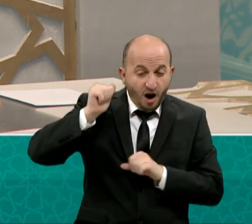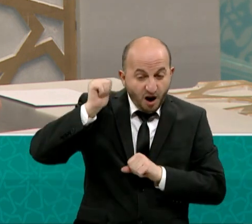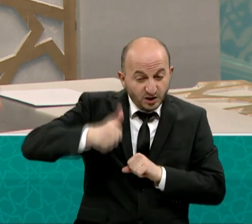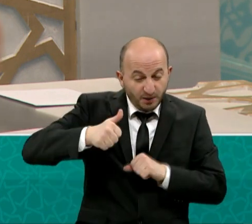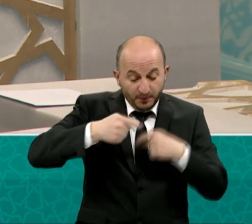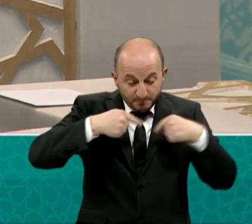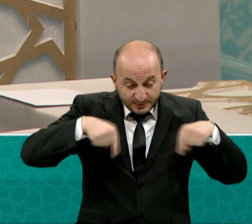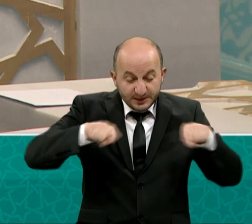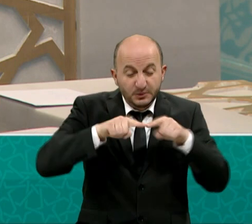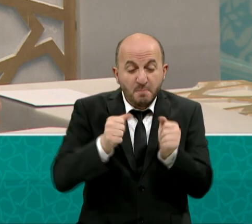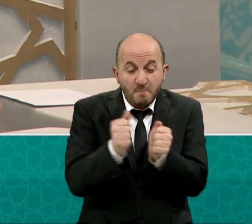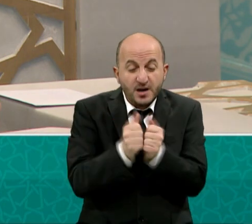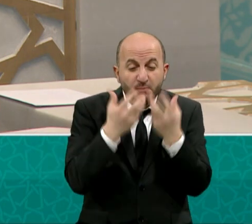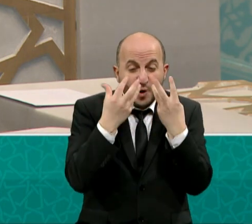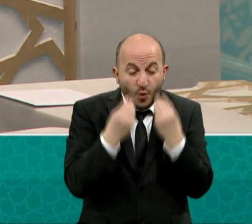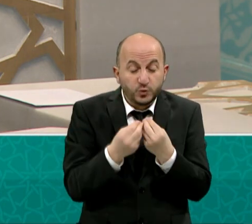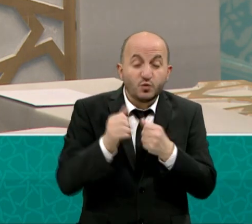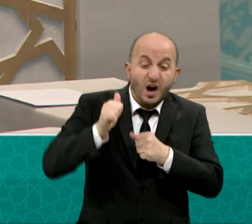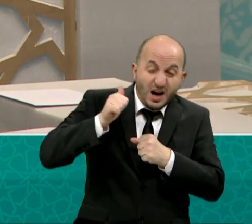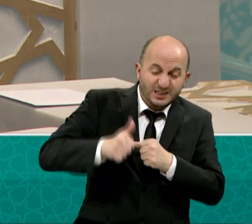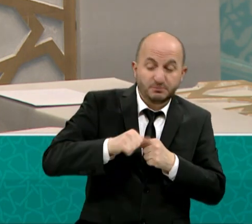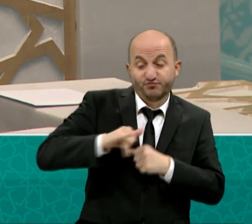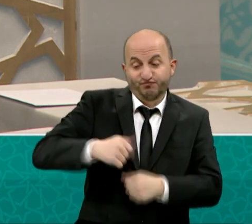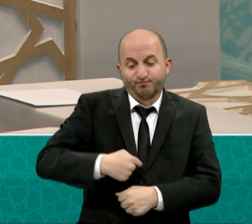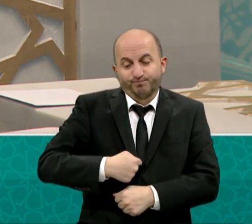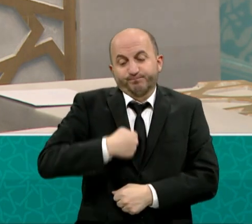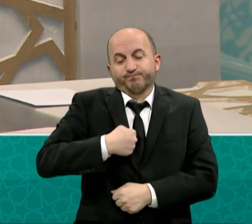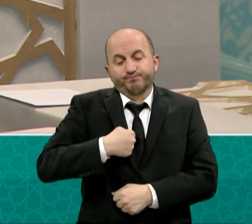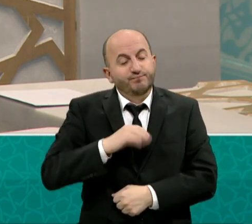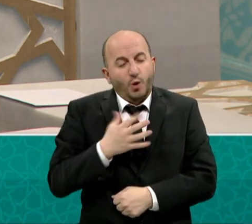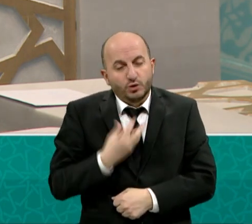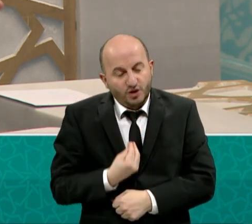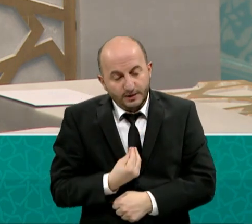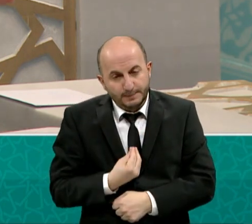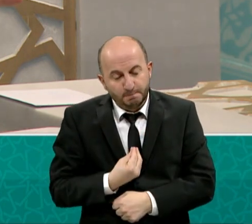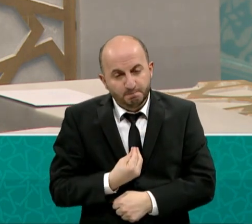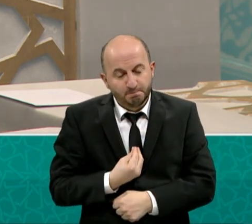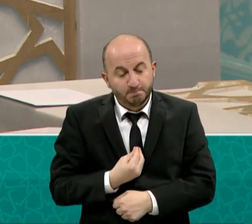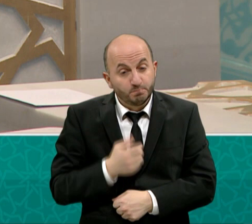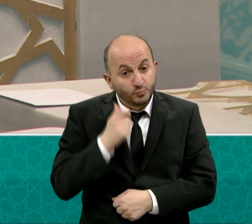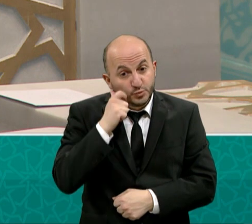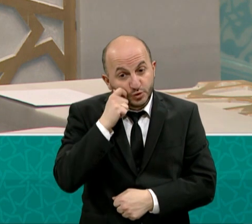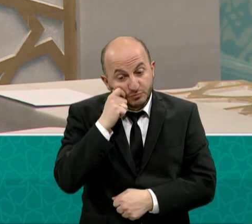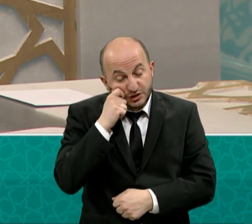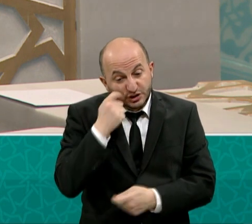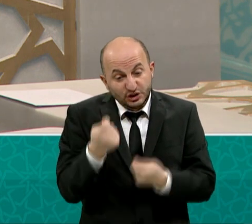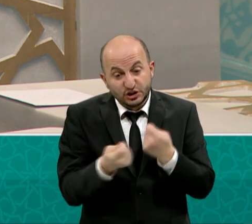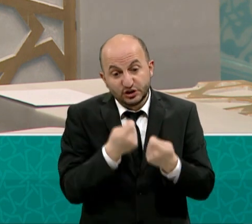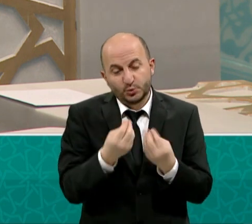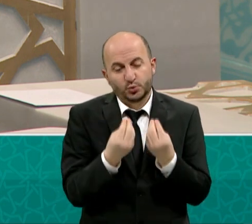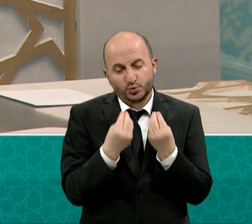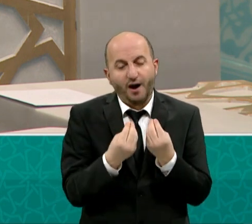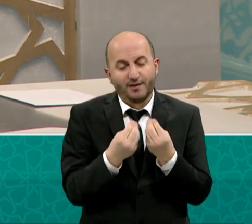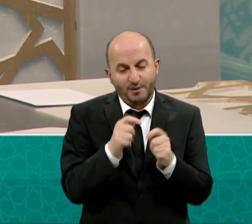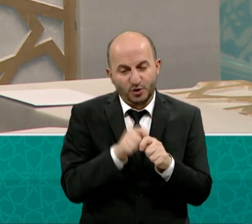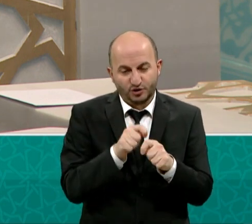olduğunu, her zaman yanımızda hissedince kardeşlerim ne olacak? Müslümanın işine kalite gelecek, işini dürüst